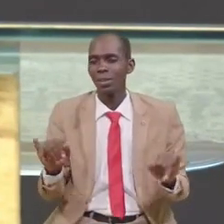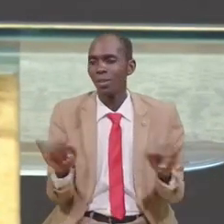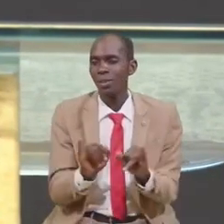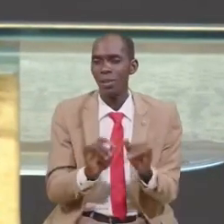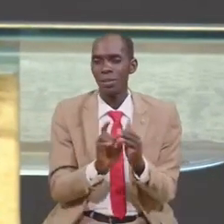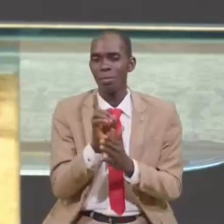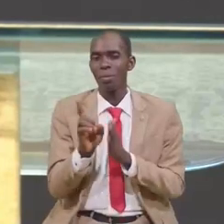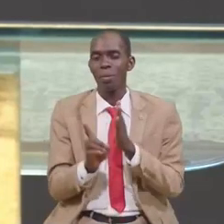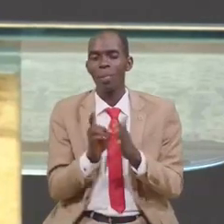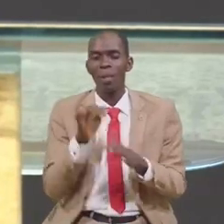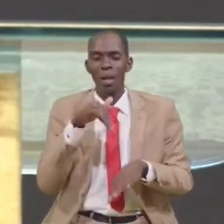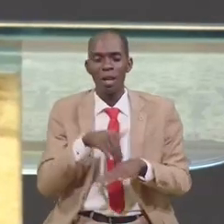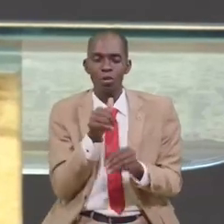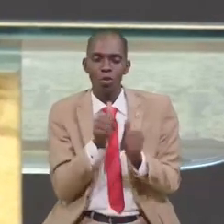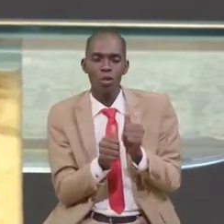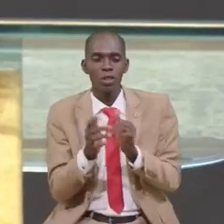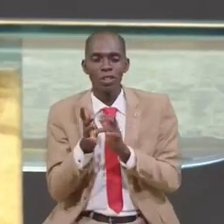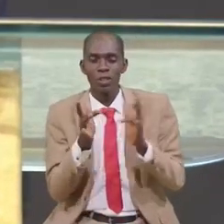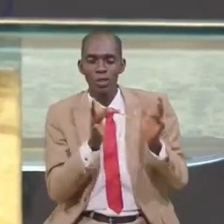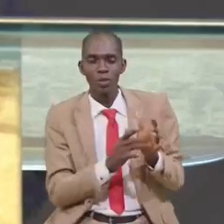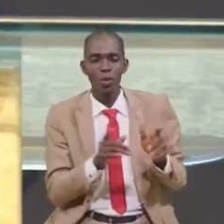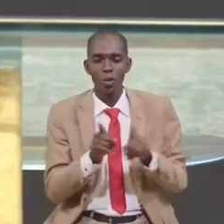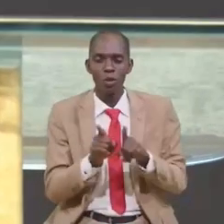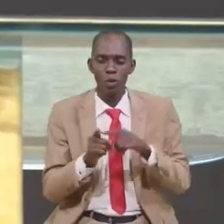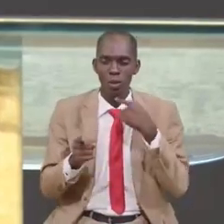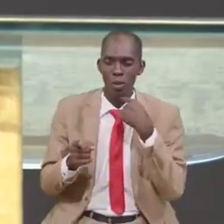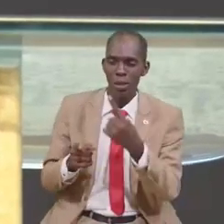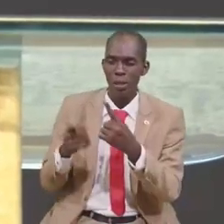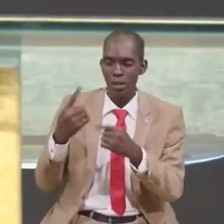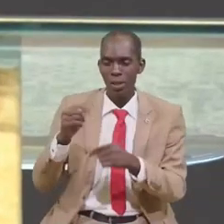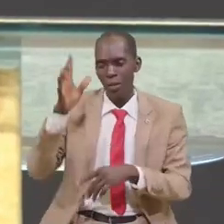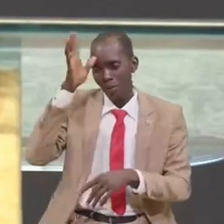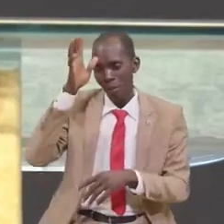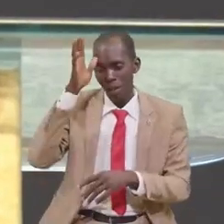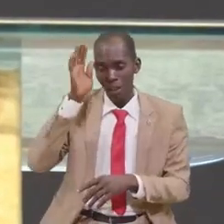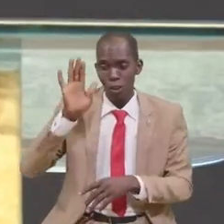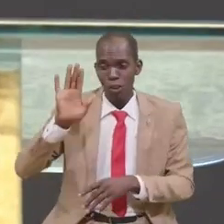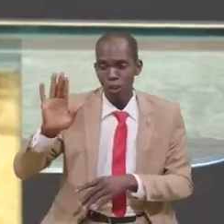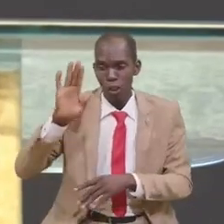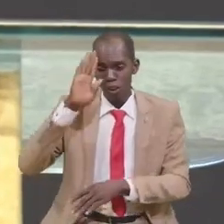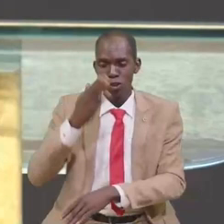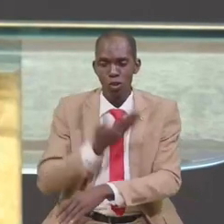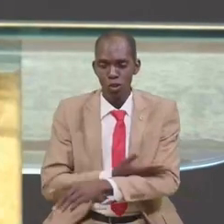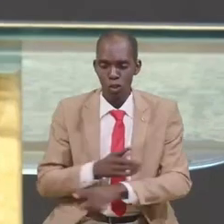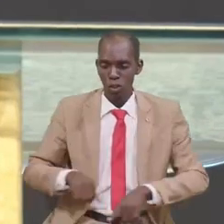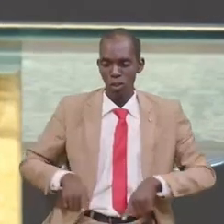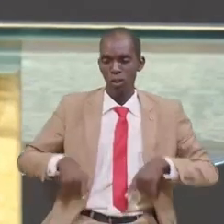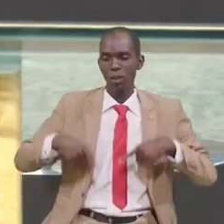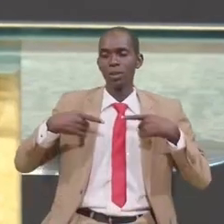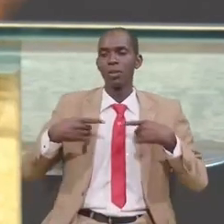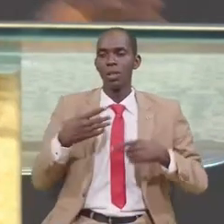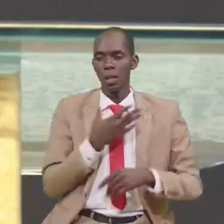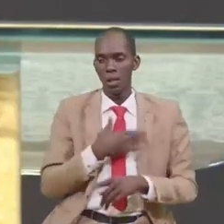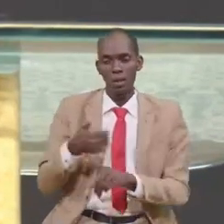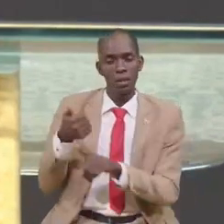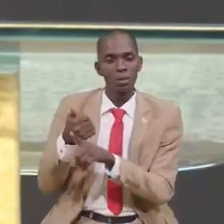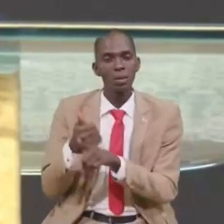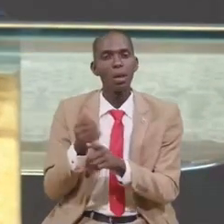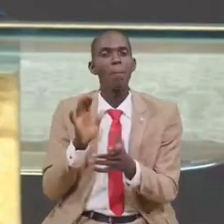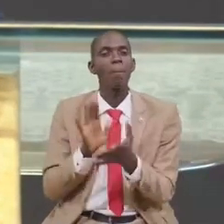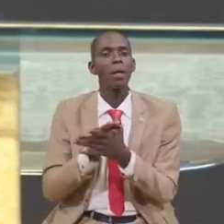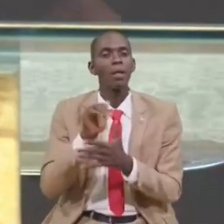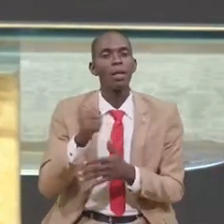que Jésus lui avait dit, « Ton fils vit. » Et il crut, lui et toute